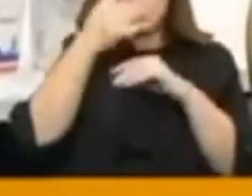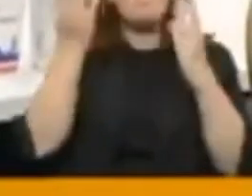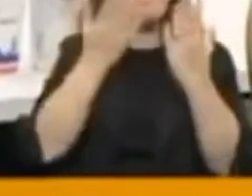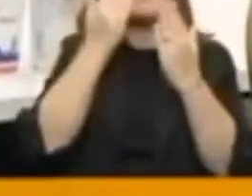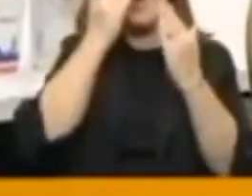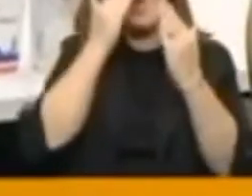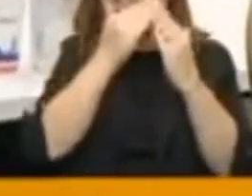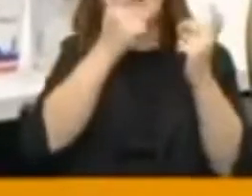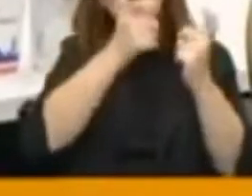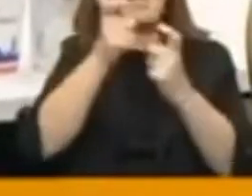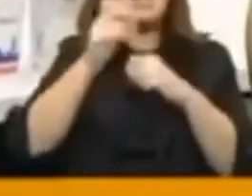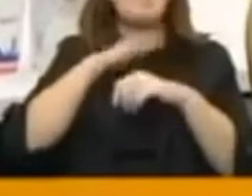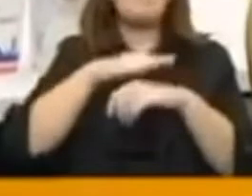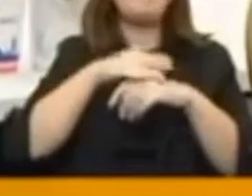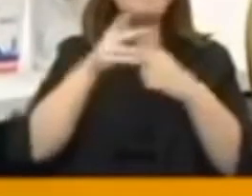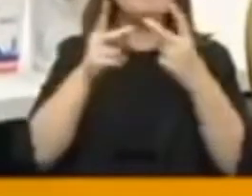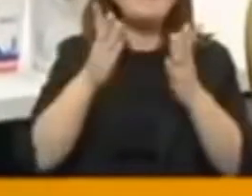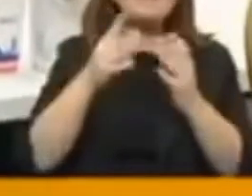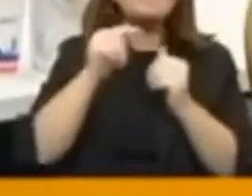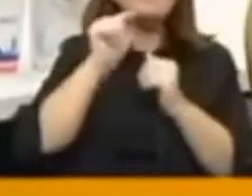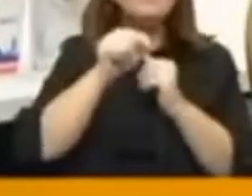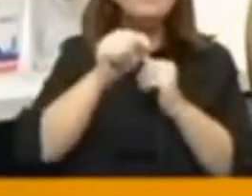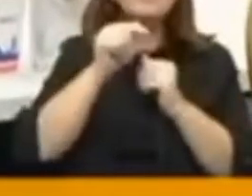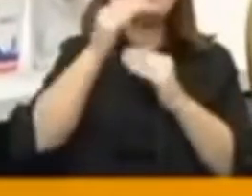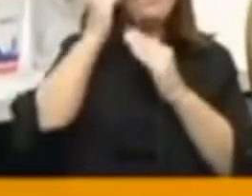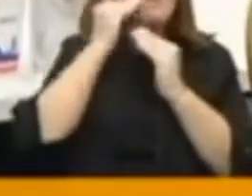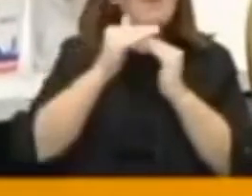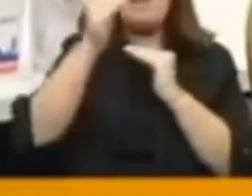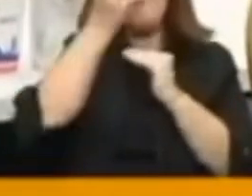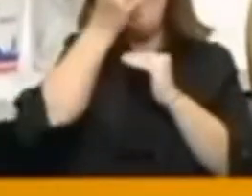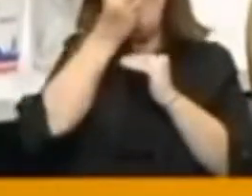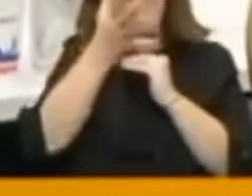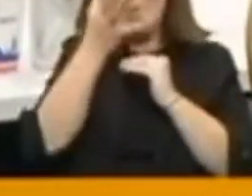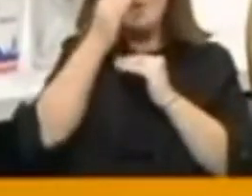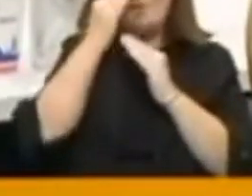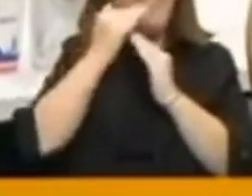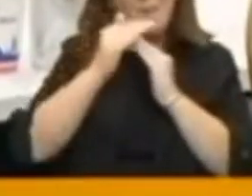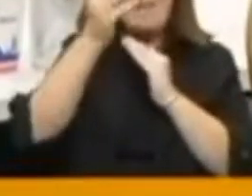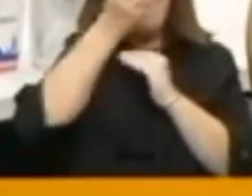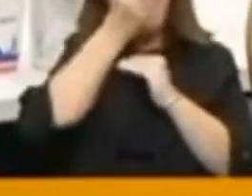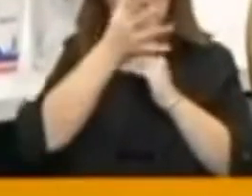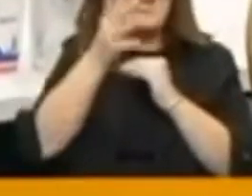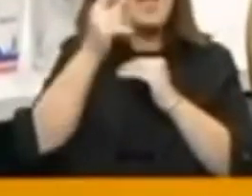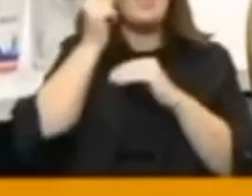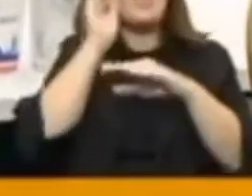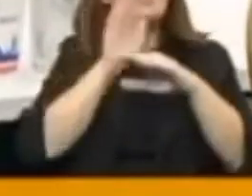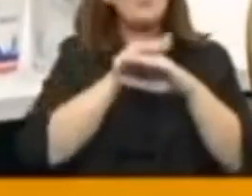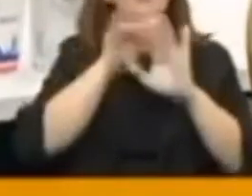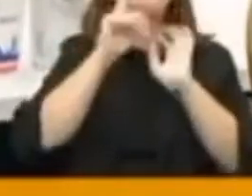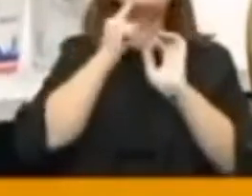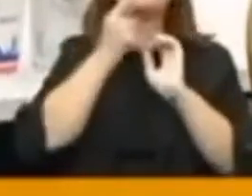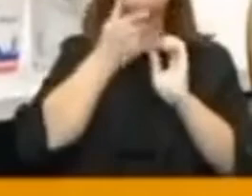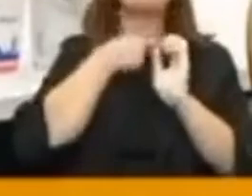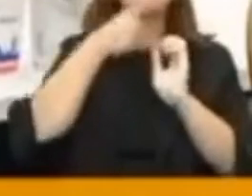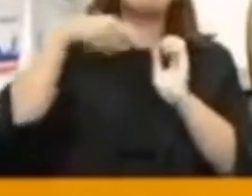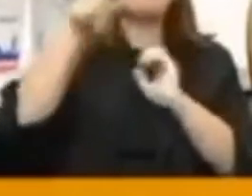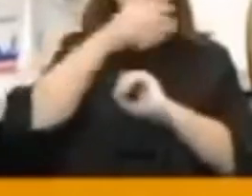yerlere yapabilirsiniz. Burası zaten milletin bahçesi. Milletin bahçesine dokunmayın diyor Beykozlu.